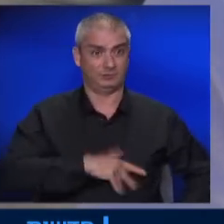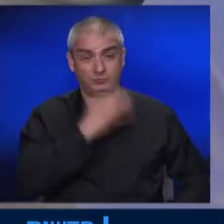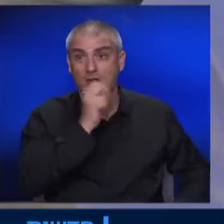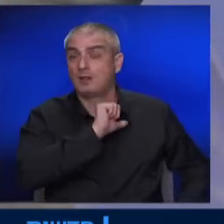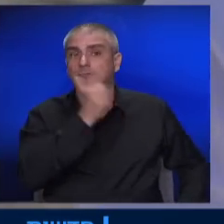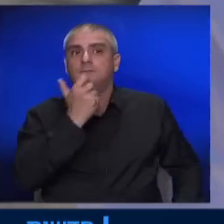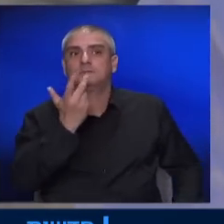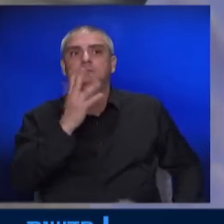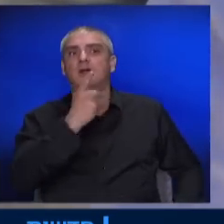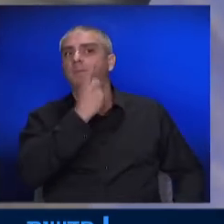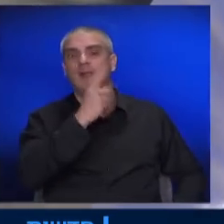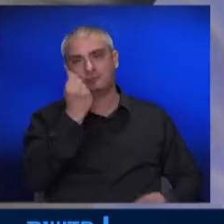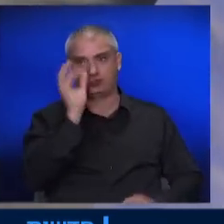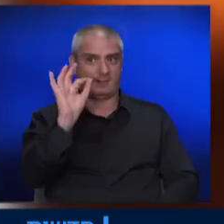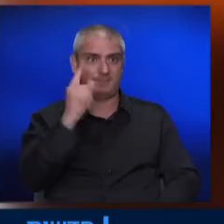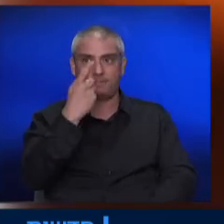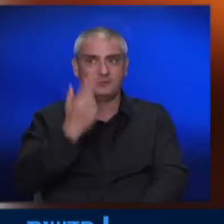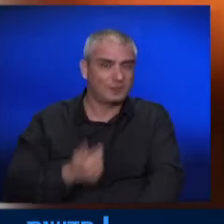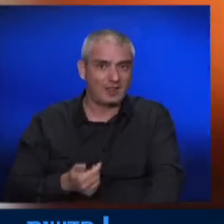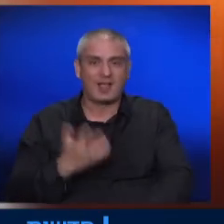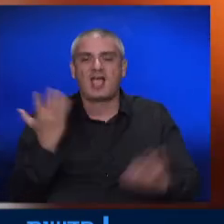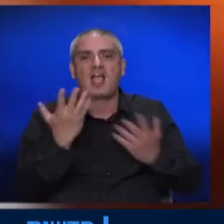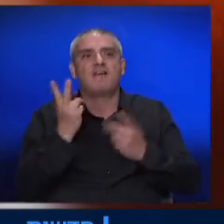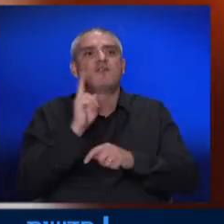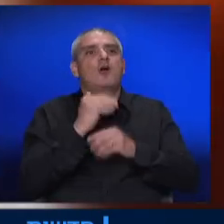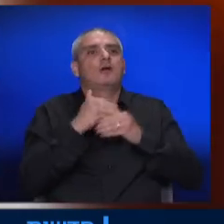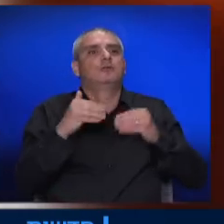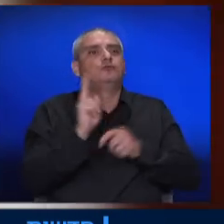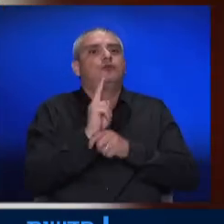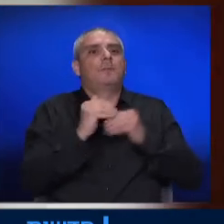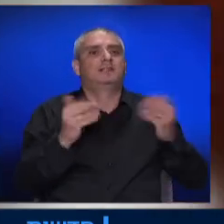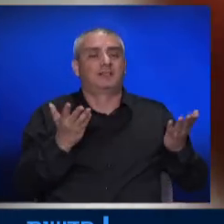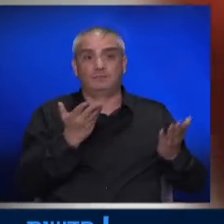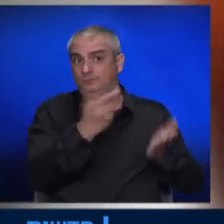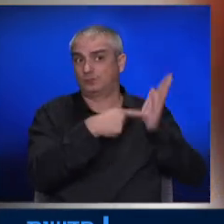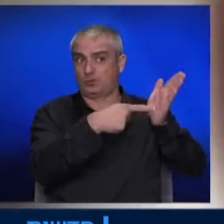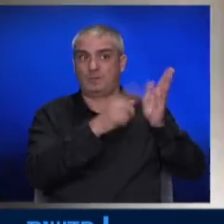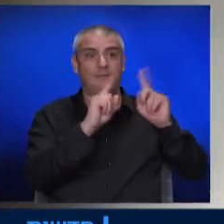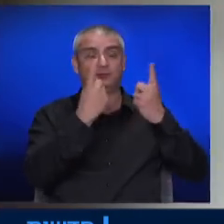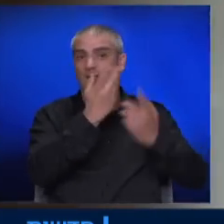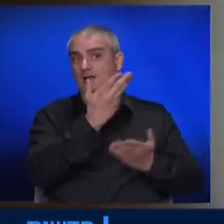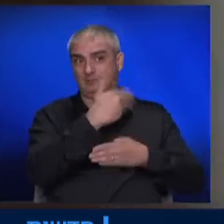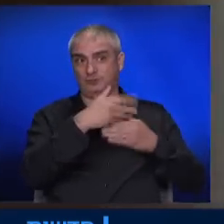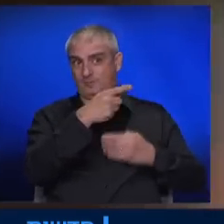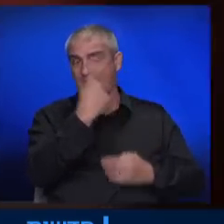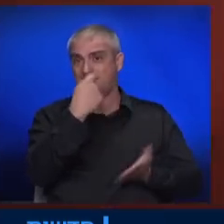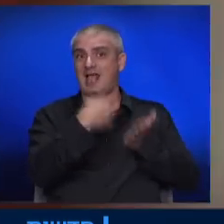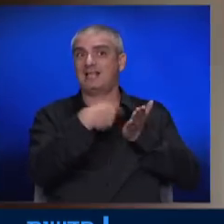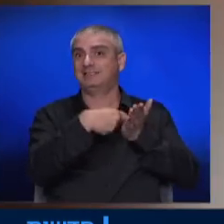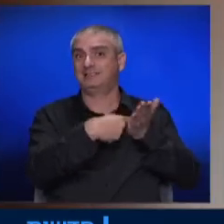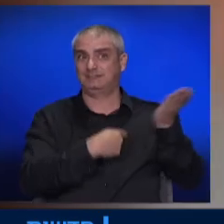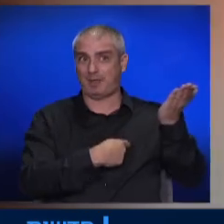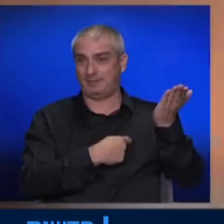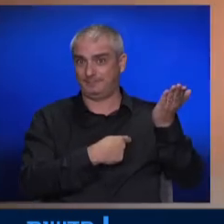המיליון שקל במקרה הזה, איפה שומרי הסף? הנה לדוגמה מה שקרה לשומר סף אחד. לגזבר. אז